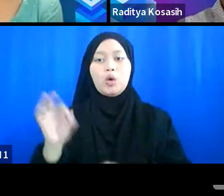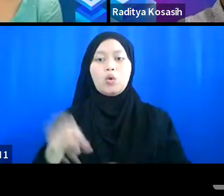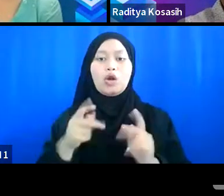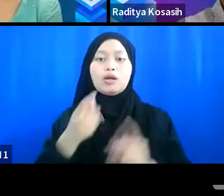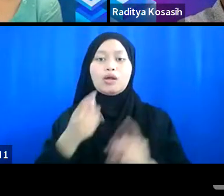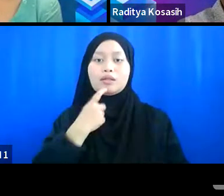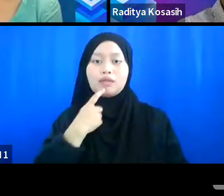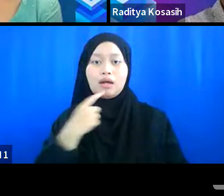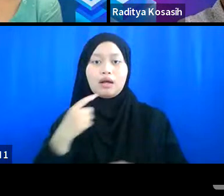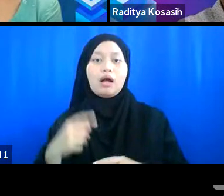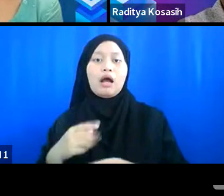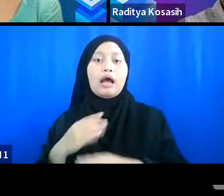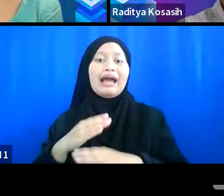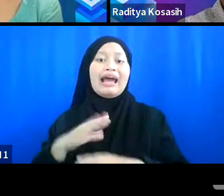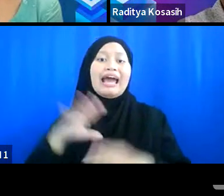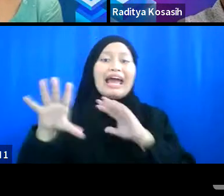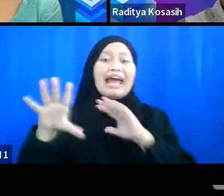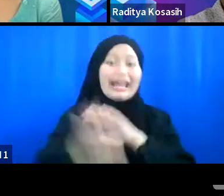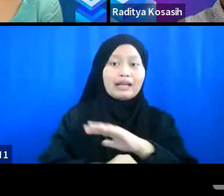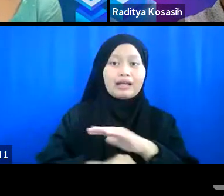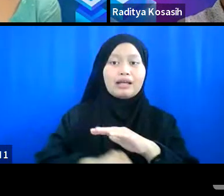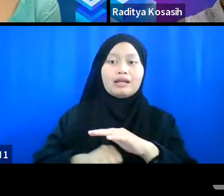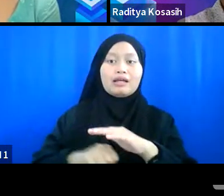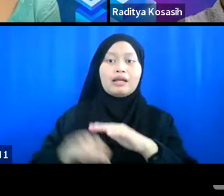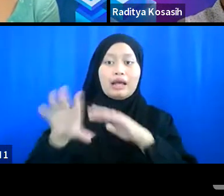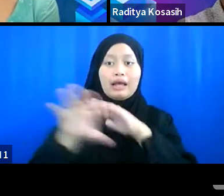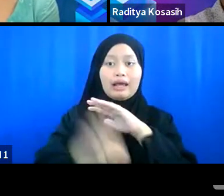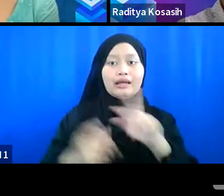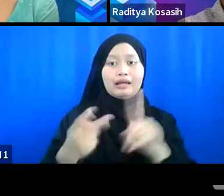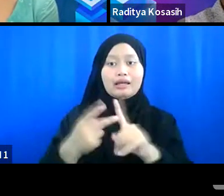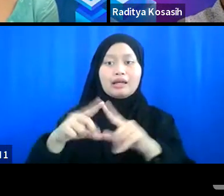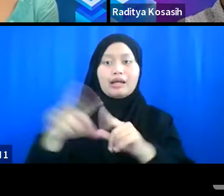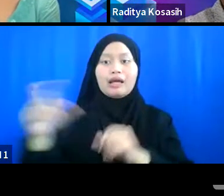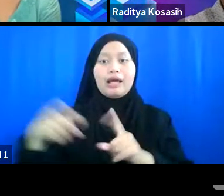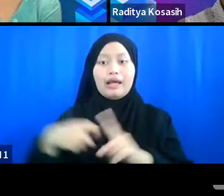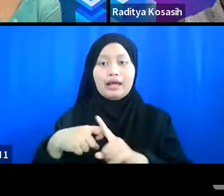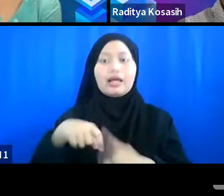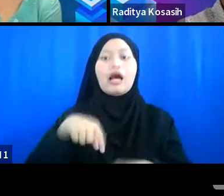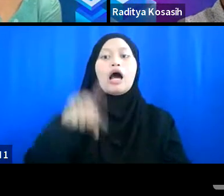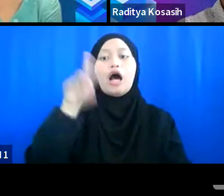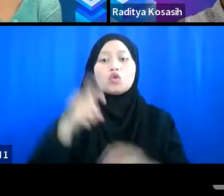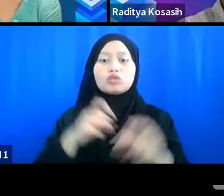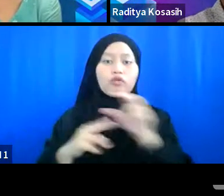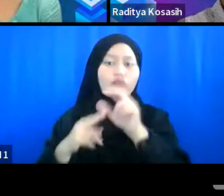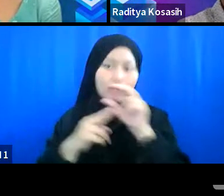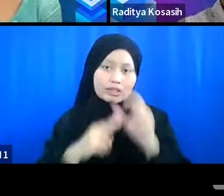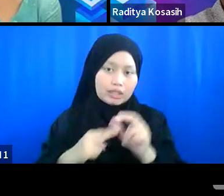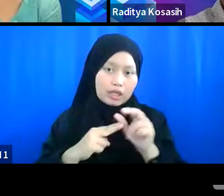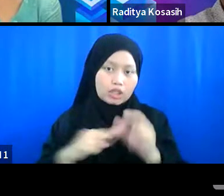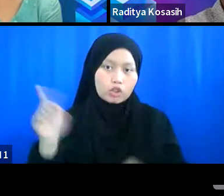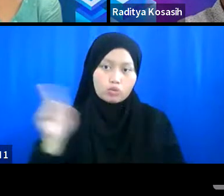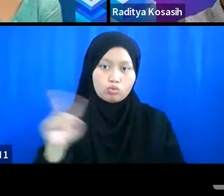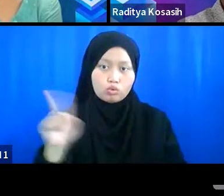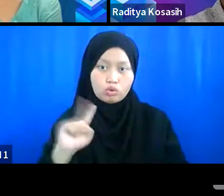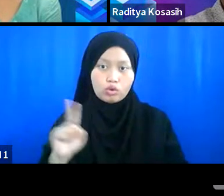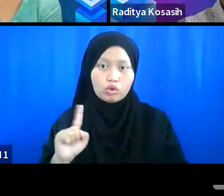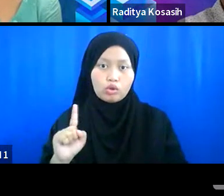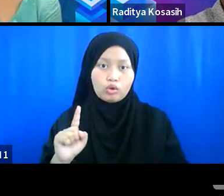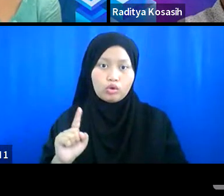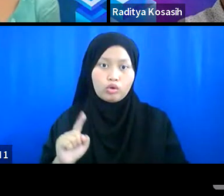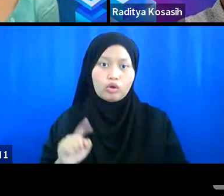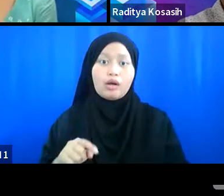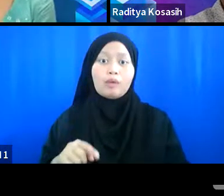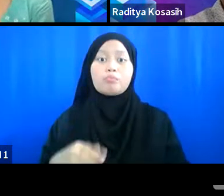memang jawabannya terjadi itu HP 803 si apakah yang jadinya ini adalah bagian daripada daripada apa namanya kegagalan